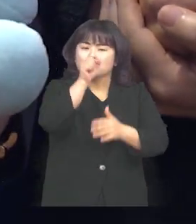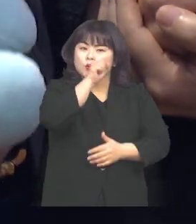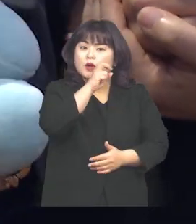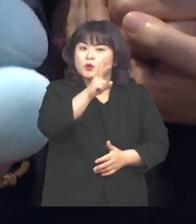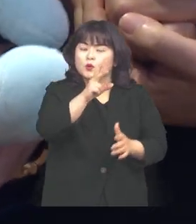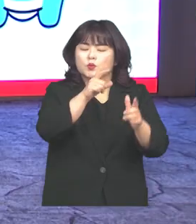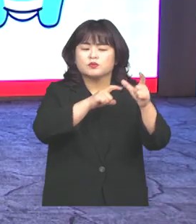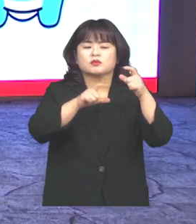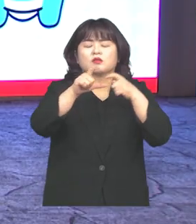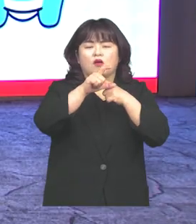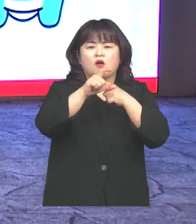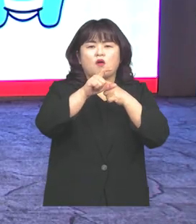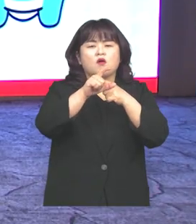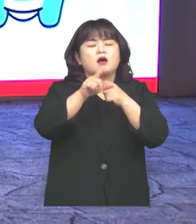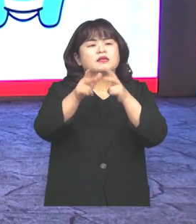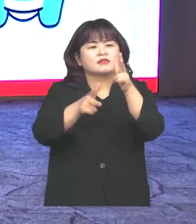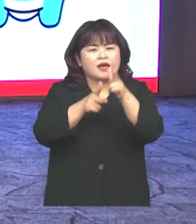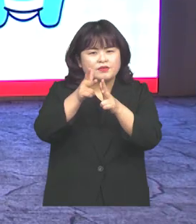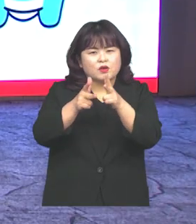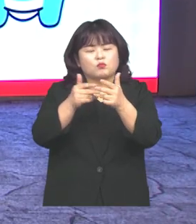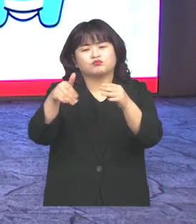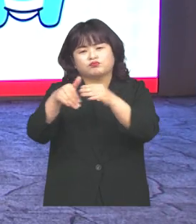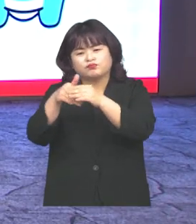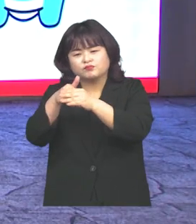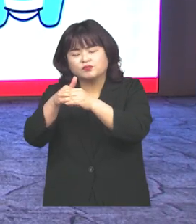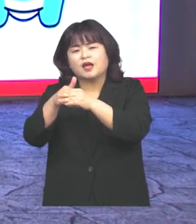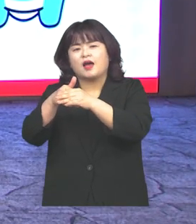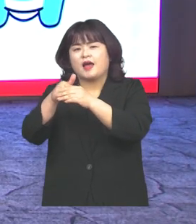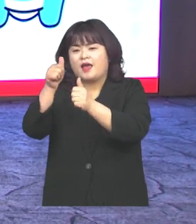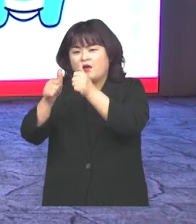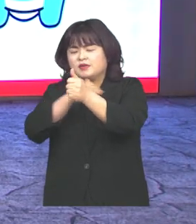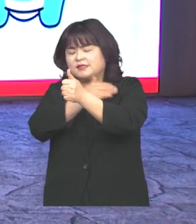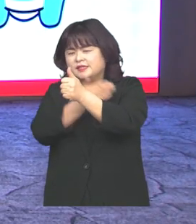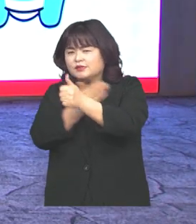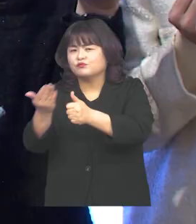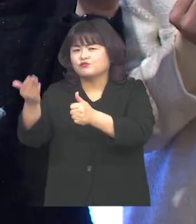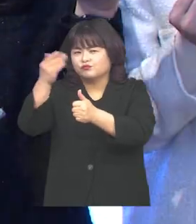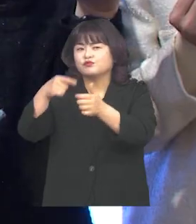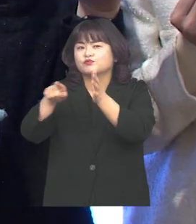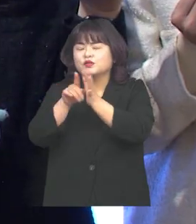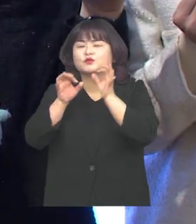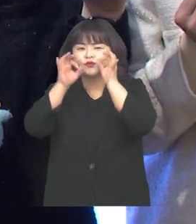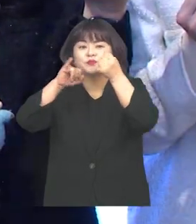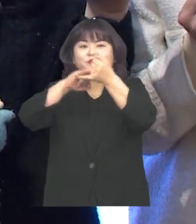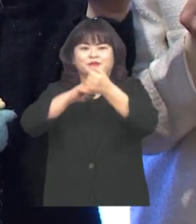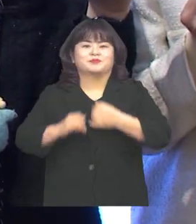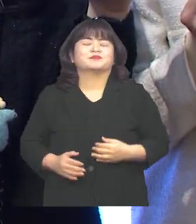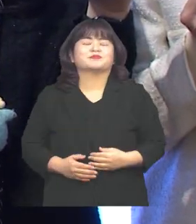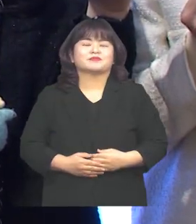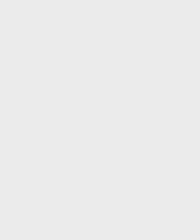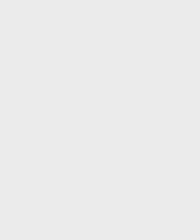더 널리 알려 시의 문화, 산업 경쟁력을 높일 수 있도록 계속 노력하겠다고 말했습니다.